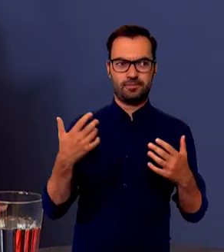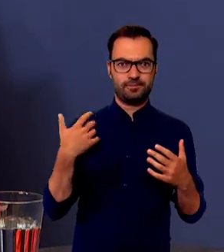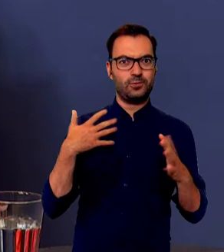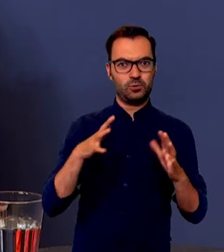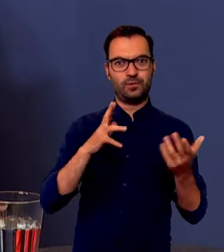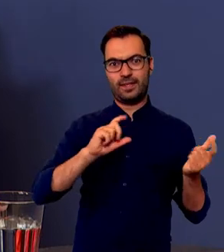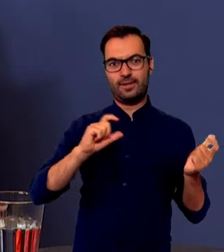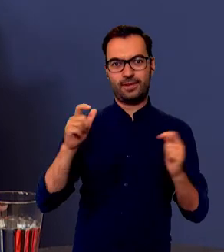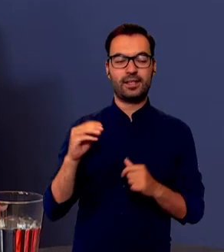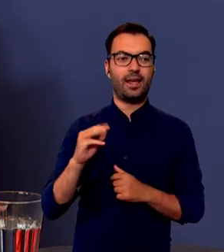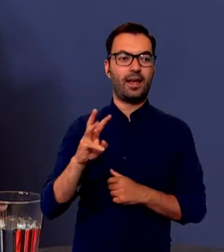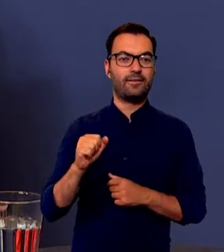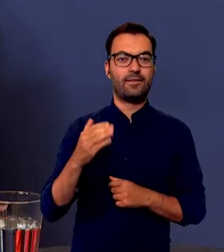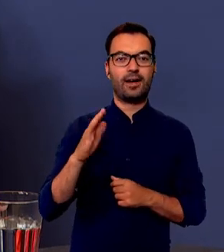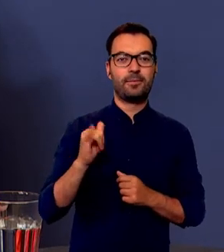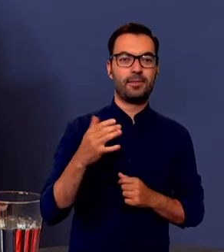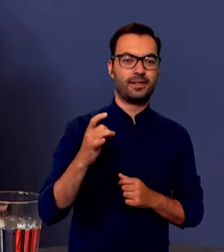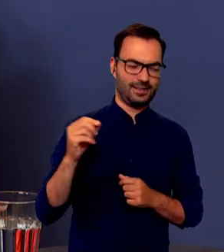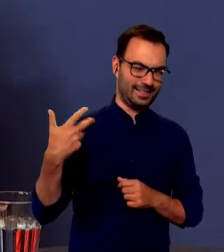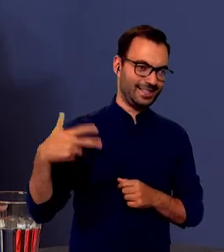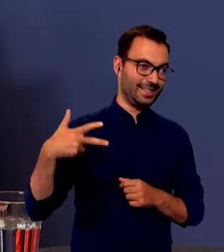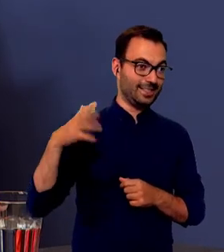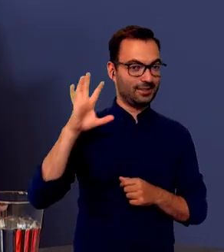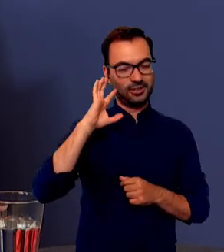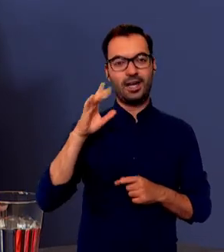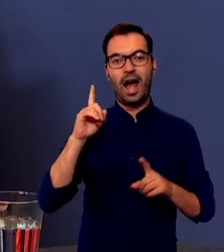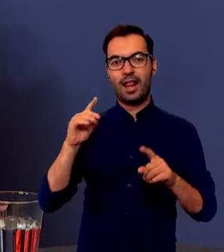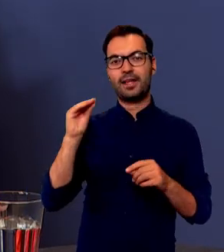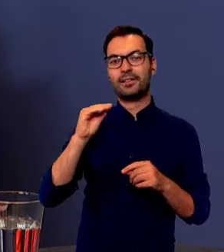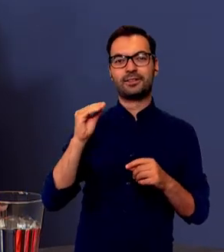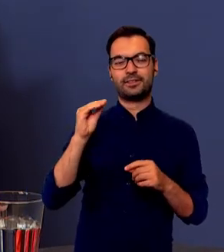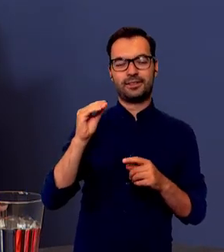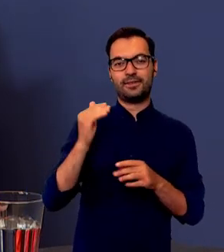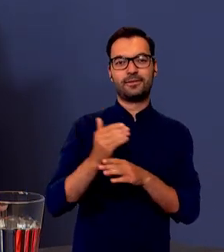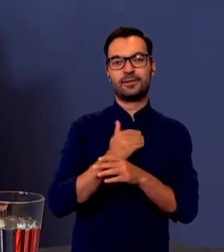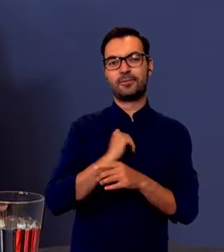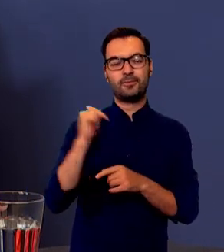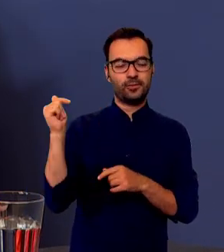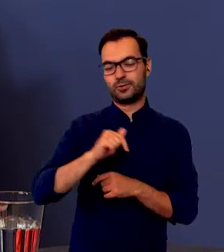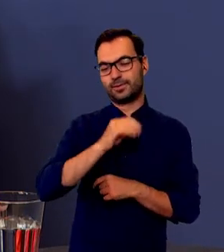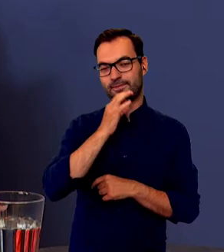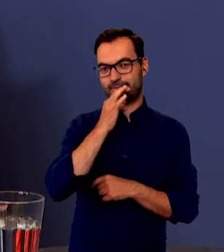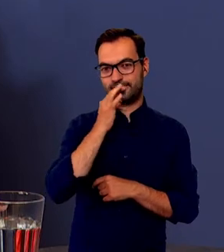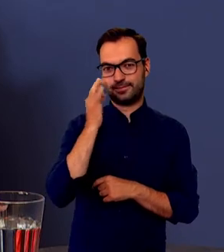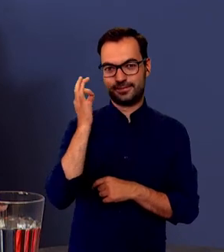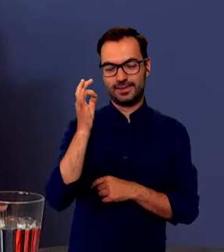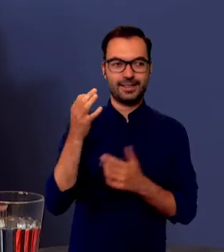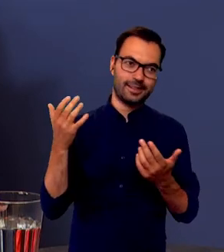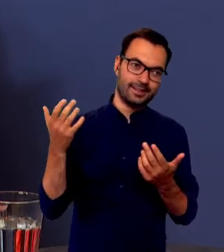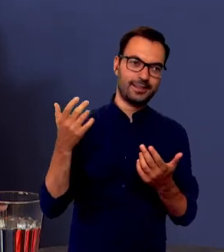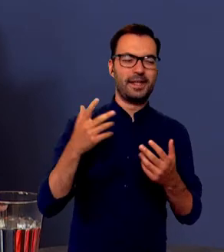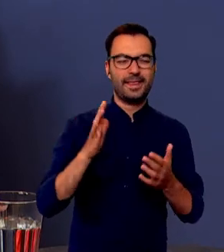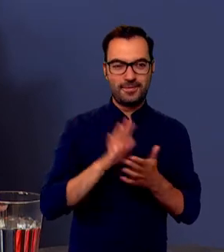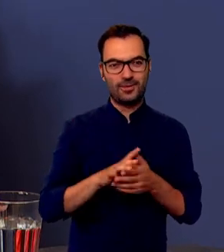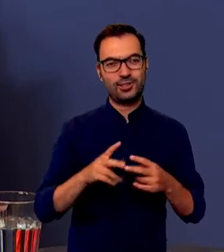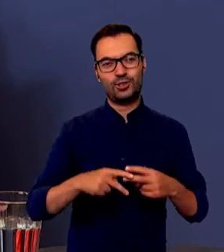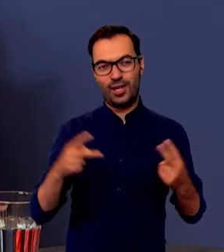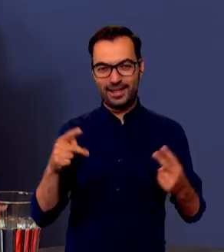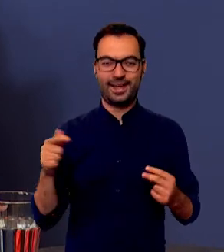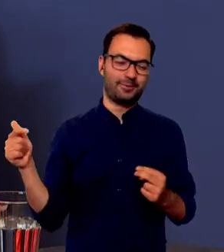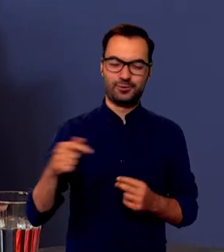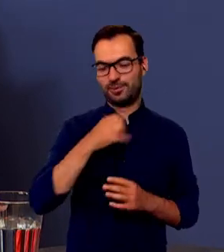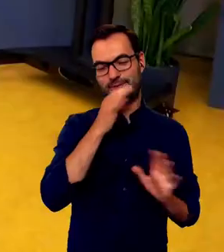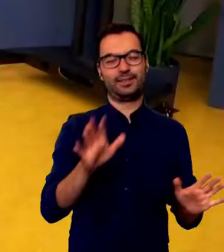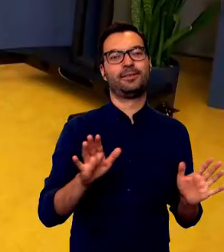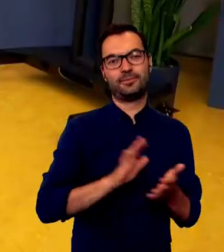było sporo. Ewa Minga dzisiaj z nami, prosto z Sycylii. Ale zanim Ewa o tych punktach, to jeszcze nie mogę sobie odmówić tak bardzo po dziennikarsku jednego